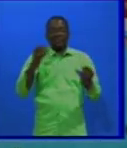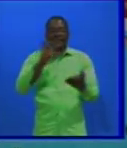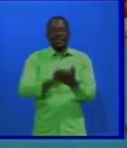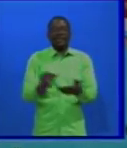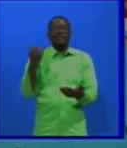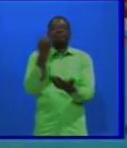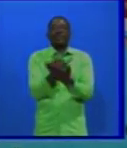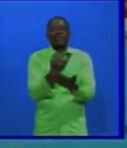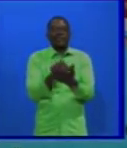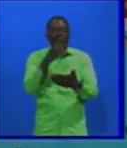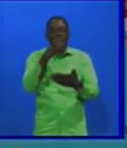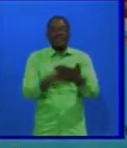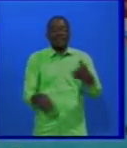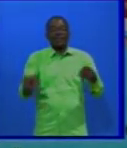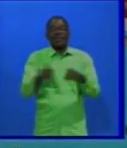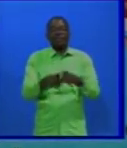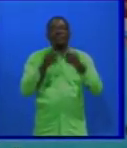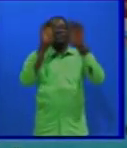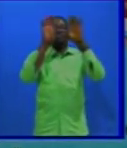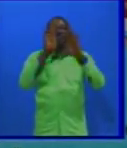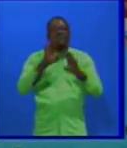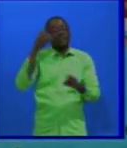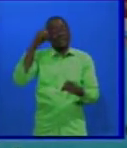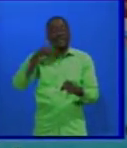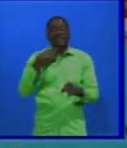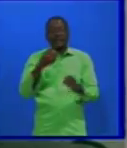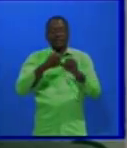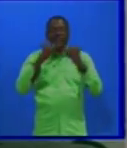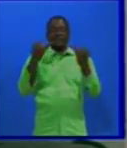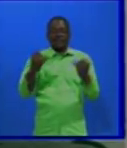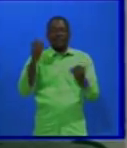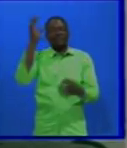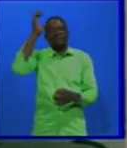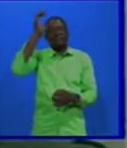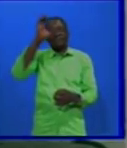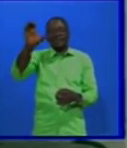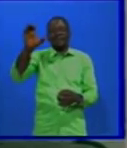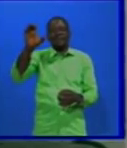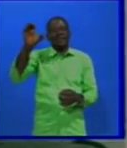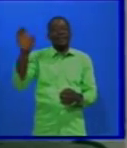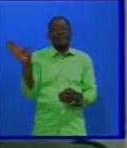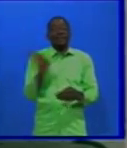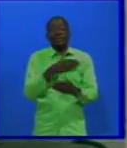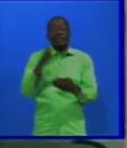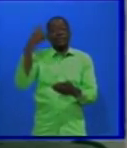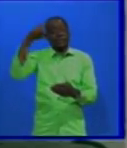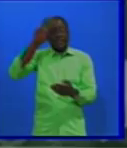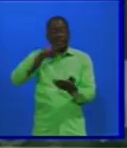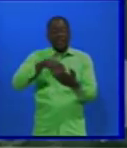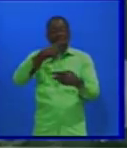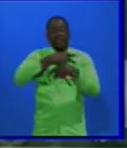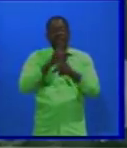taxes, comme s'il en pleuvait, ironise l'Obs, car l'éventail des produits ou domaines concernés est